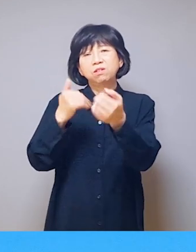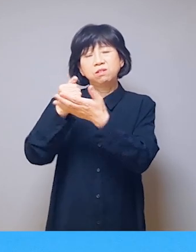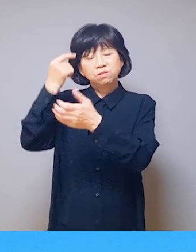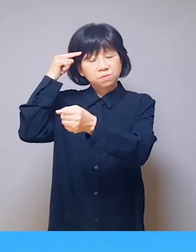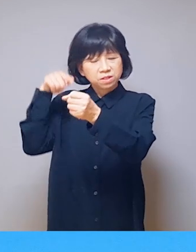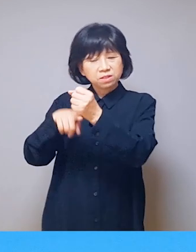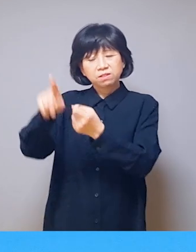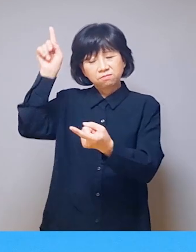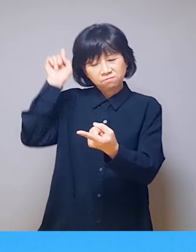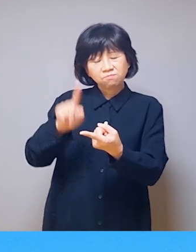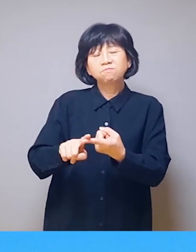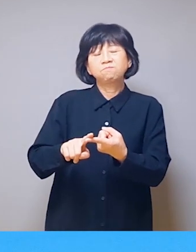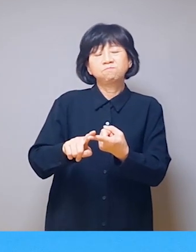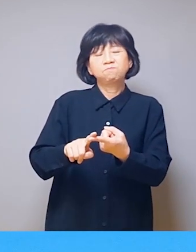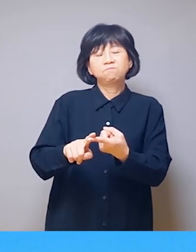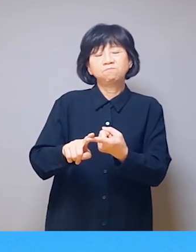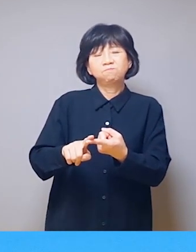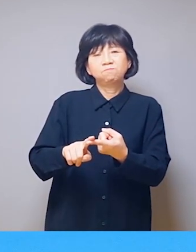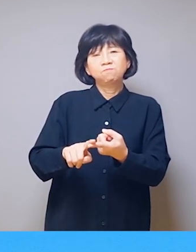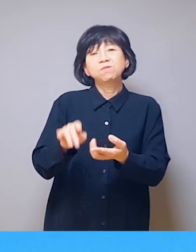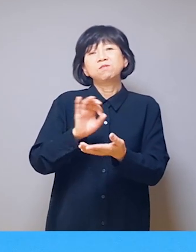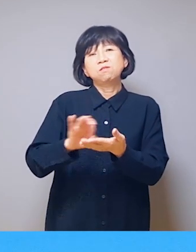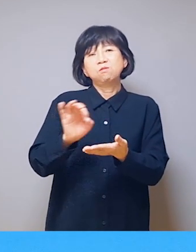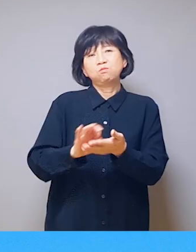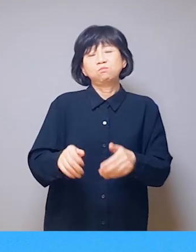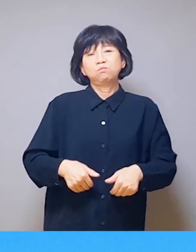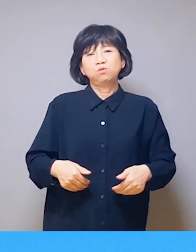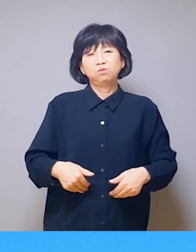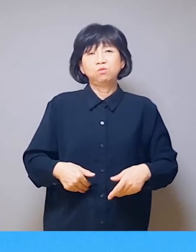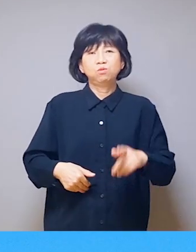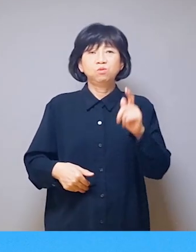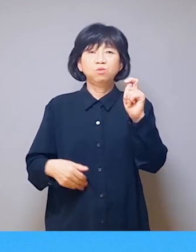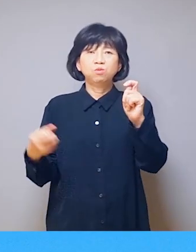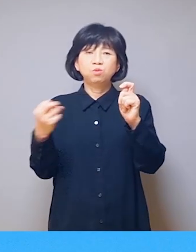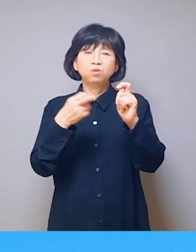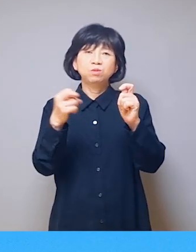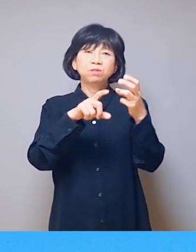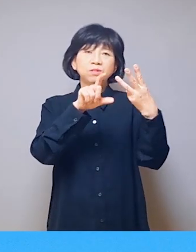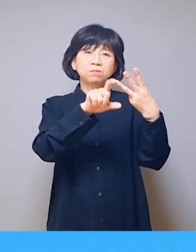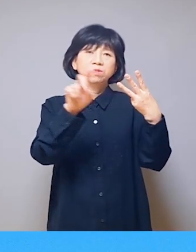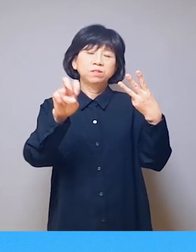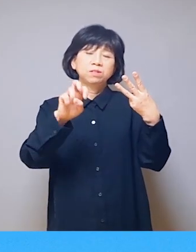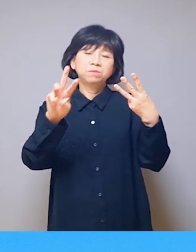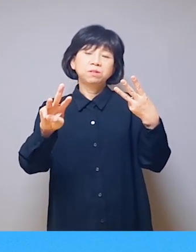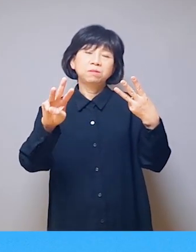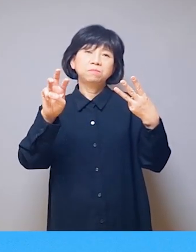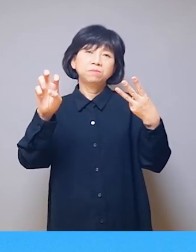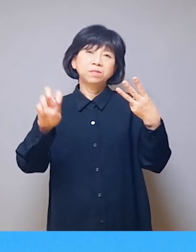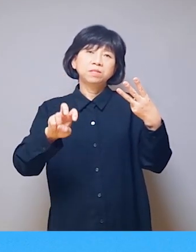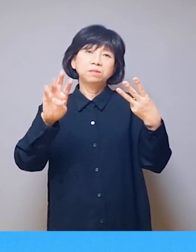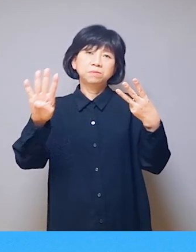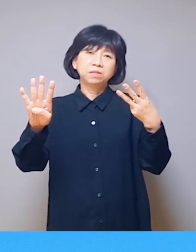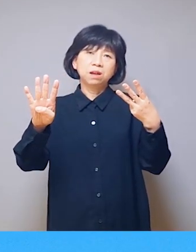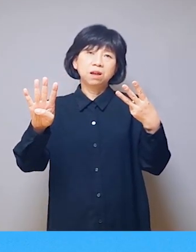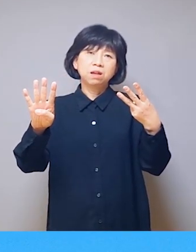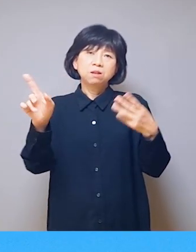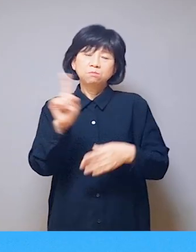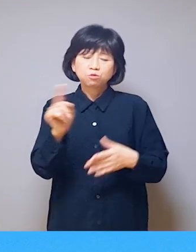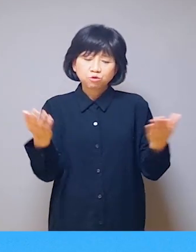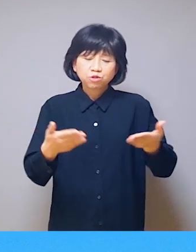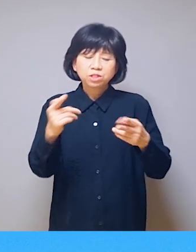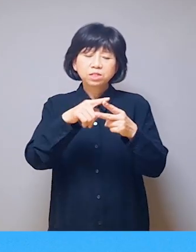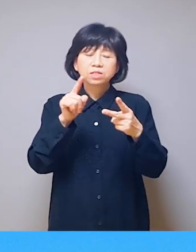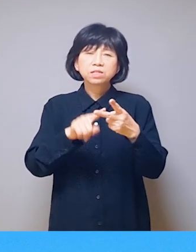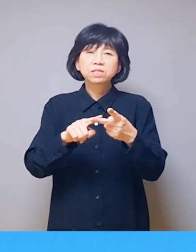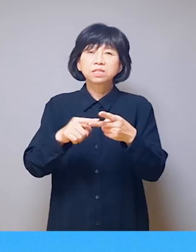됩니다. 골로새서 3장 23절 24절을 한번 읽어주십시오. 무슨 일을 하든지 마음을 다하여